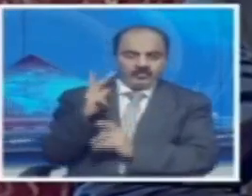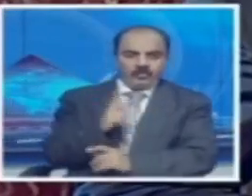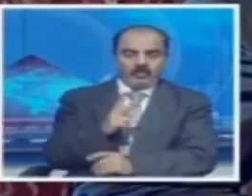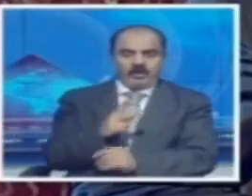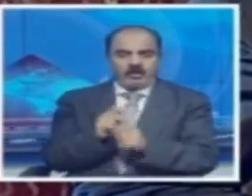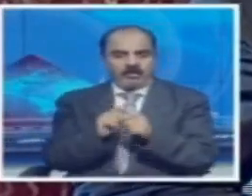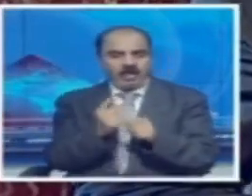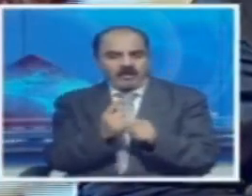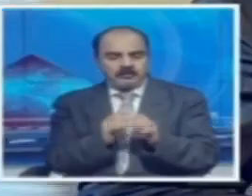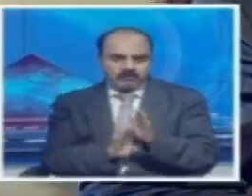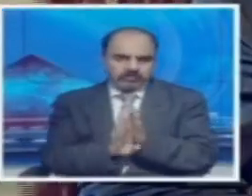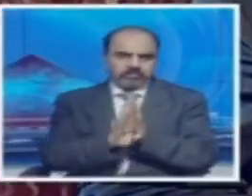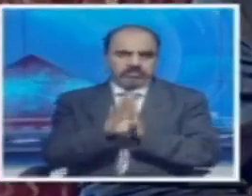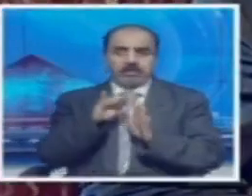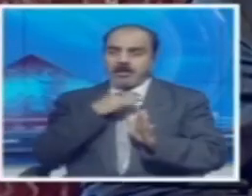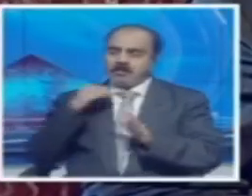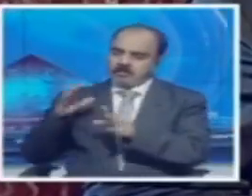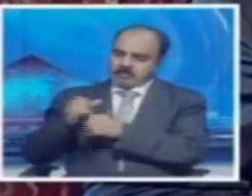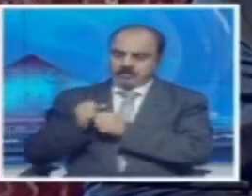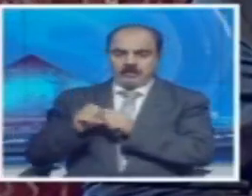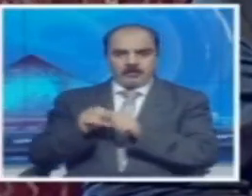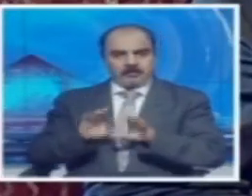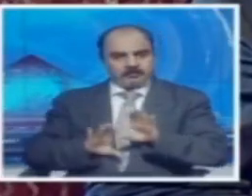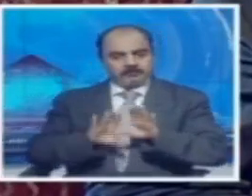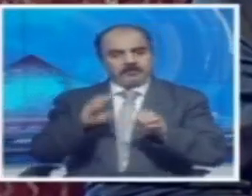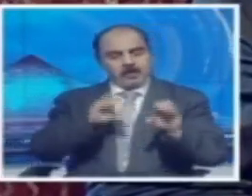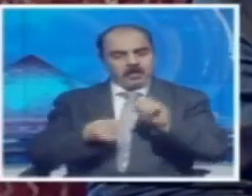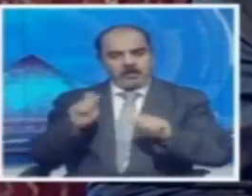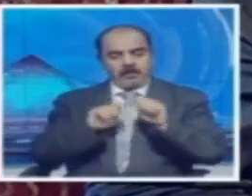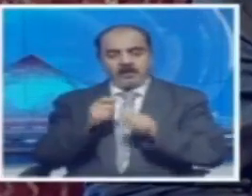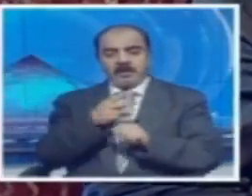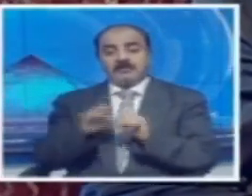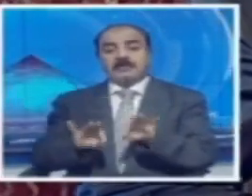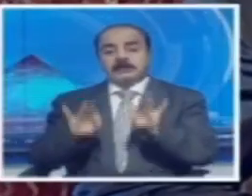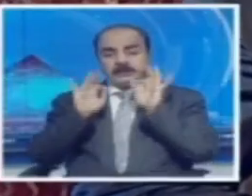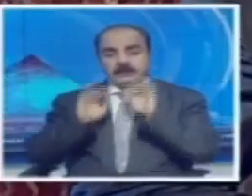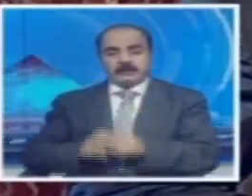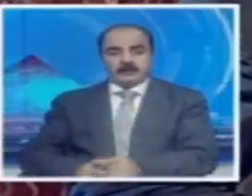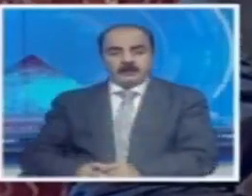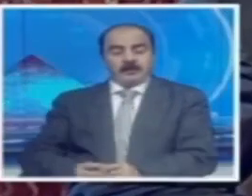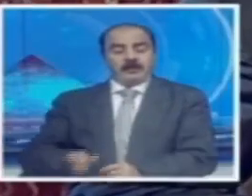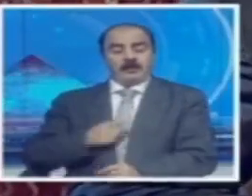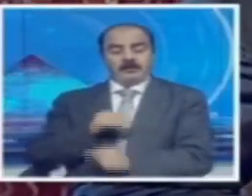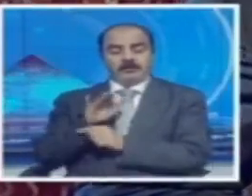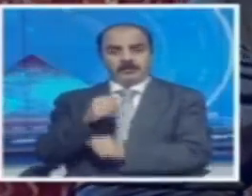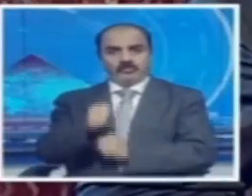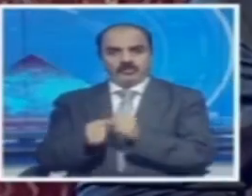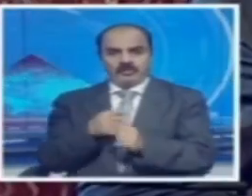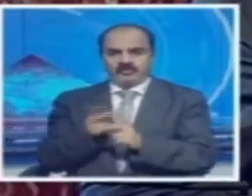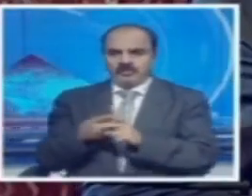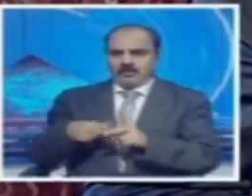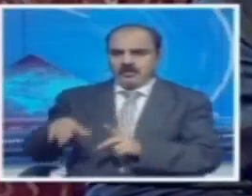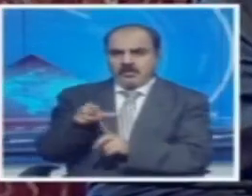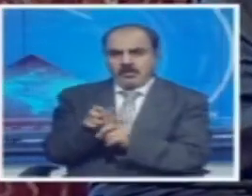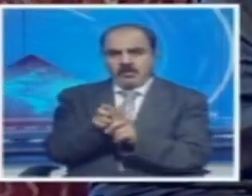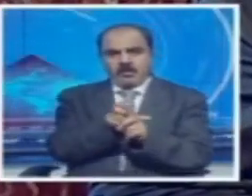الذي يقوده القطاع الخاص أهم مستهدفات الموازنة العامة للدولة للعام المالي الجديد، كما أن دعم جهود الحماية الاجتماعية وتحسين